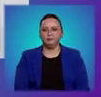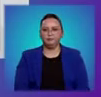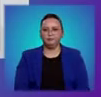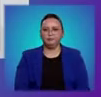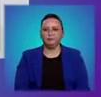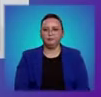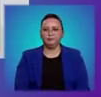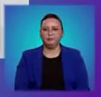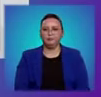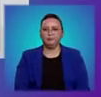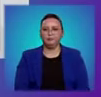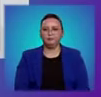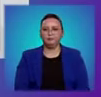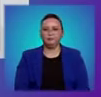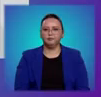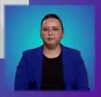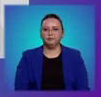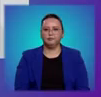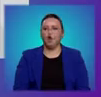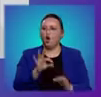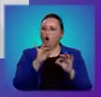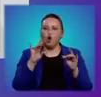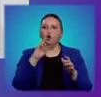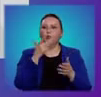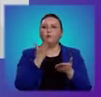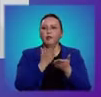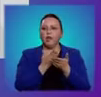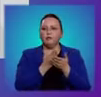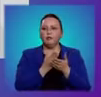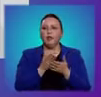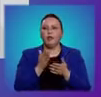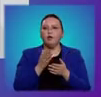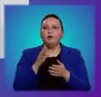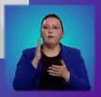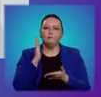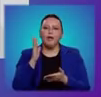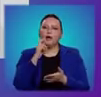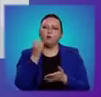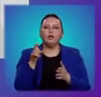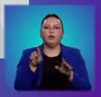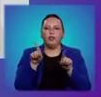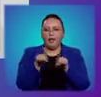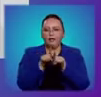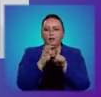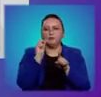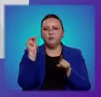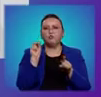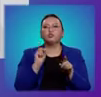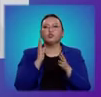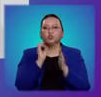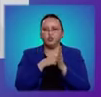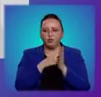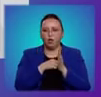байна. Эдгээр үгнээс өөр үг тохиолдвол тухайн байгаа үеэр нь чирэ чүүгэр гээд